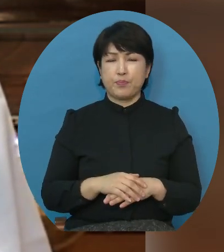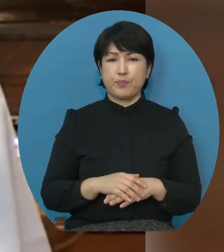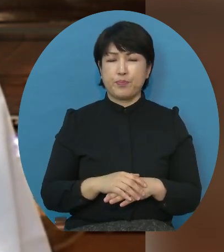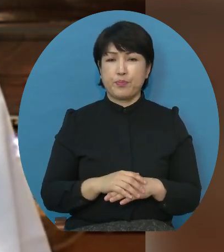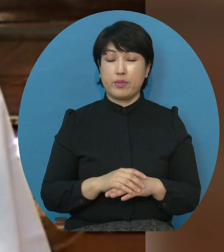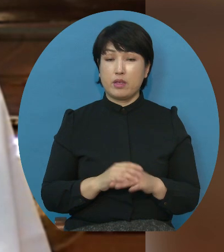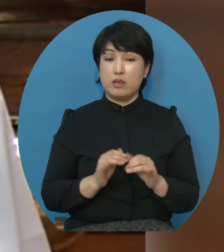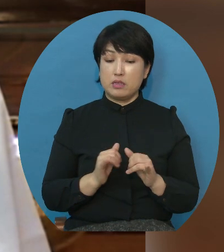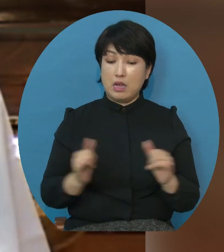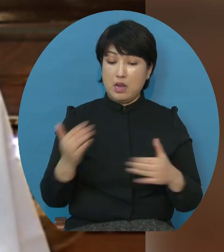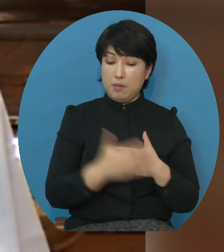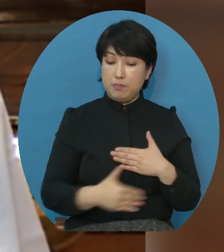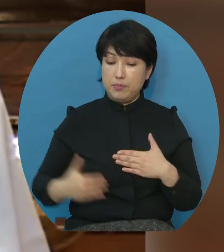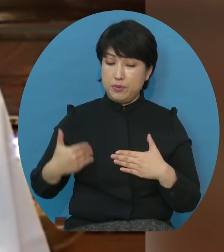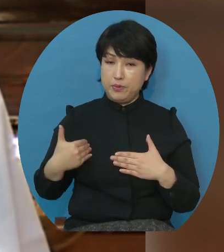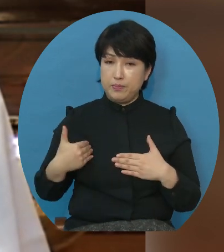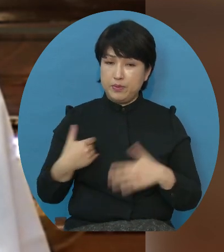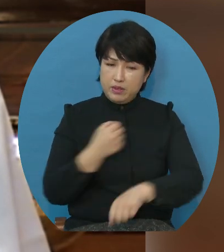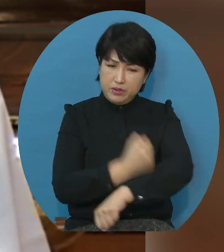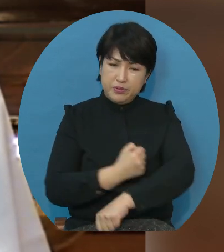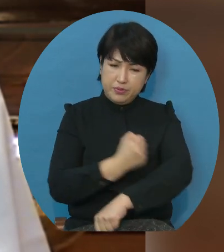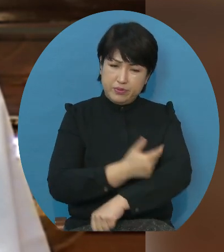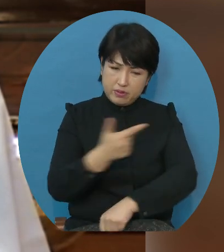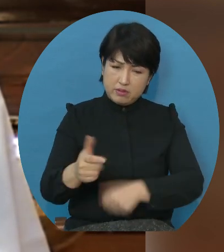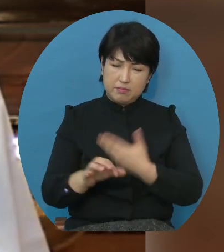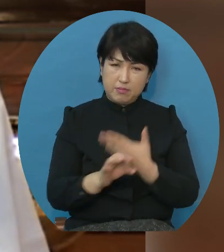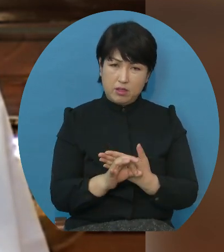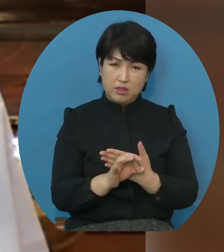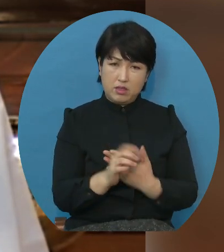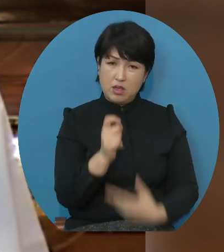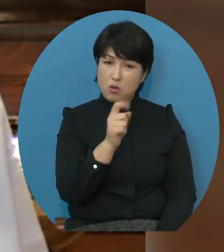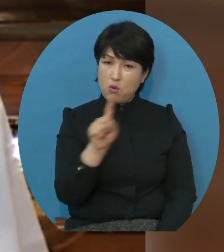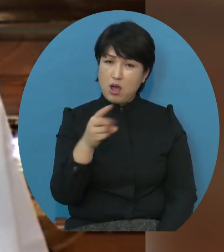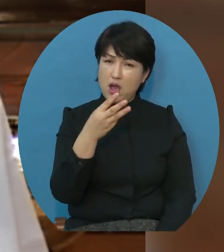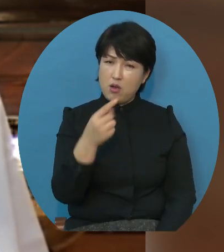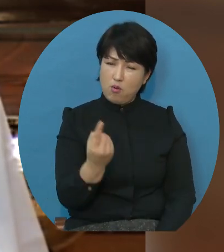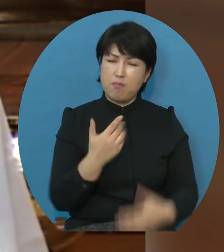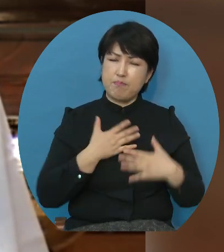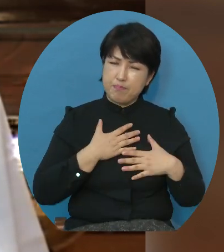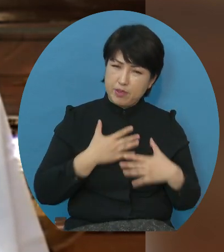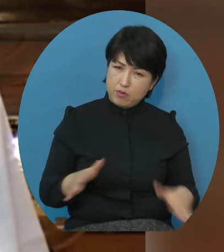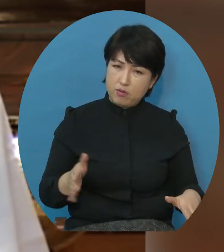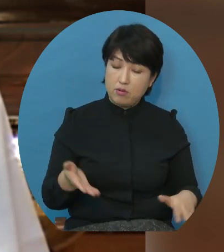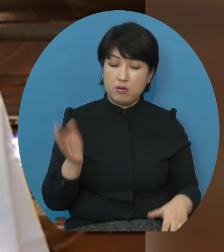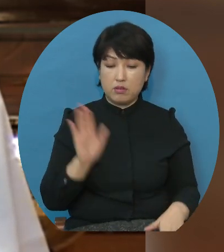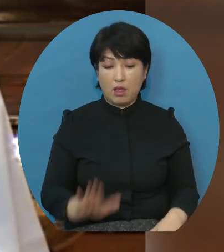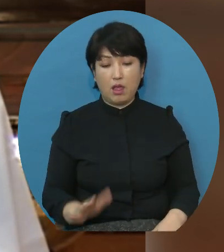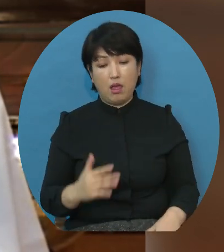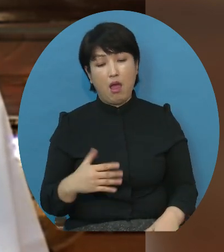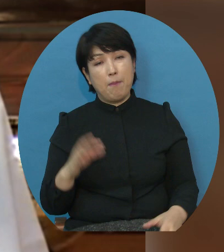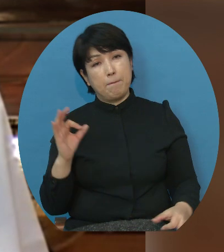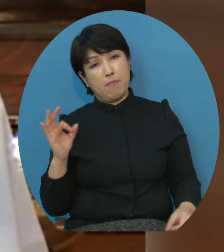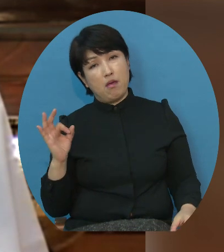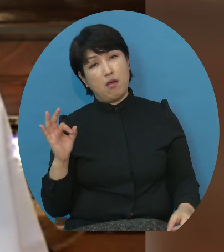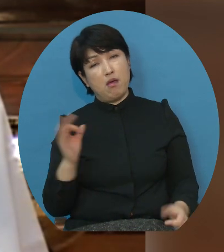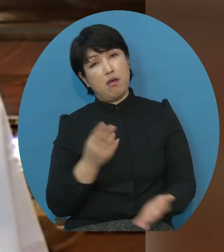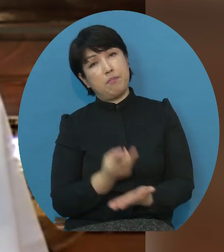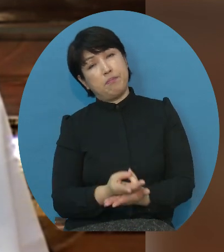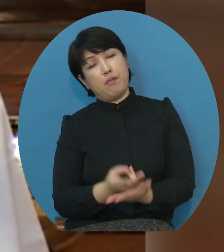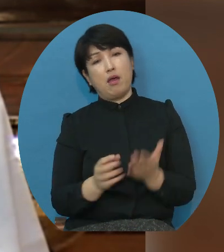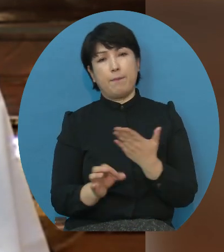우리의 몸 더 너무 많이 쓰면 어떻게 됩니까 괄호 하게 되고 너무 쓰지 않으면 운동부족이